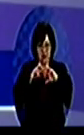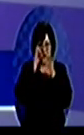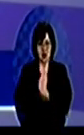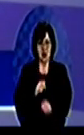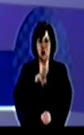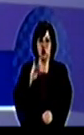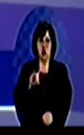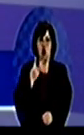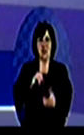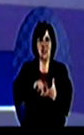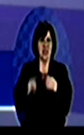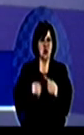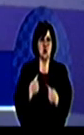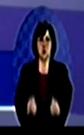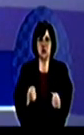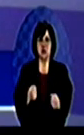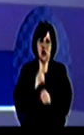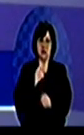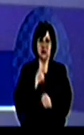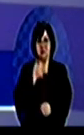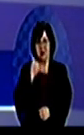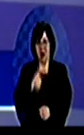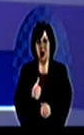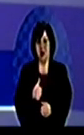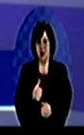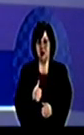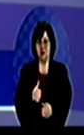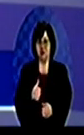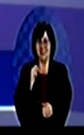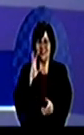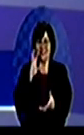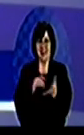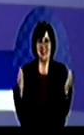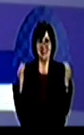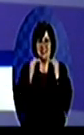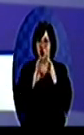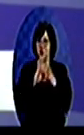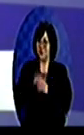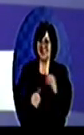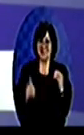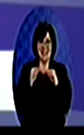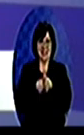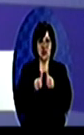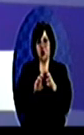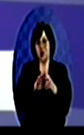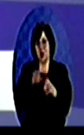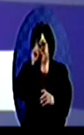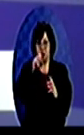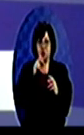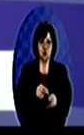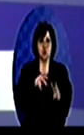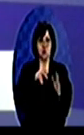нэмэгдэх юм боломжийг бүрдэж байна. За энэ нь бол нэгдүгээрт одоо эмнэлгийн дотоод талбарын эмнэлгийн тусламж үйлчилгээд одоо халдварын